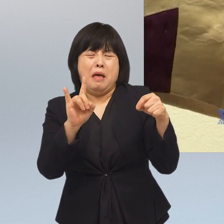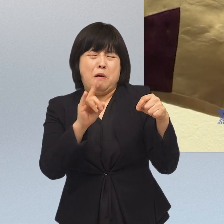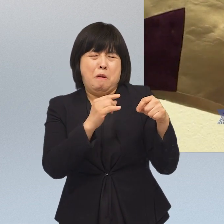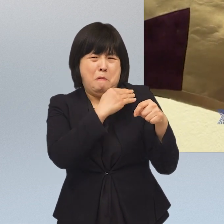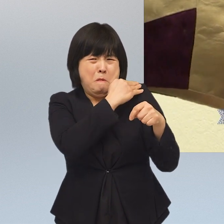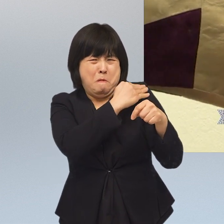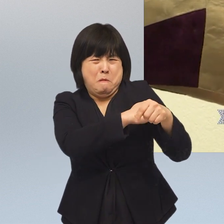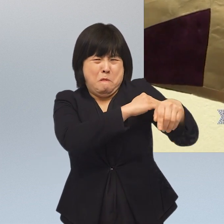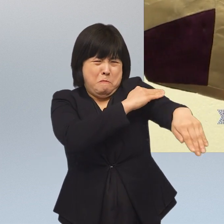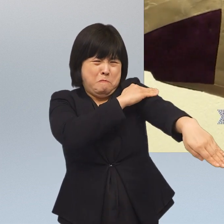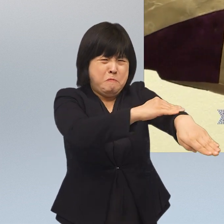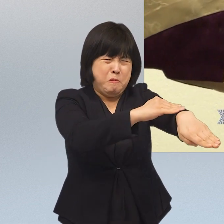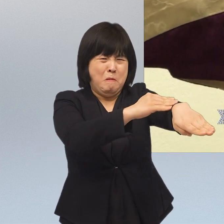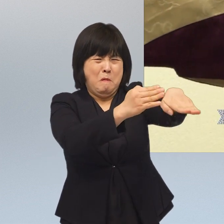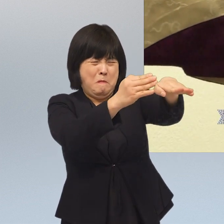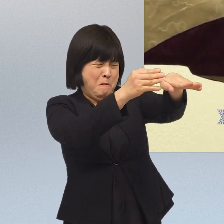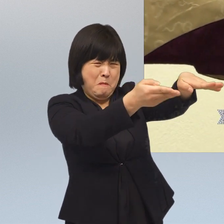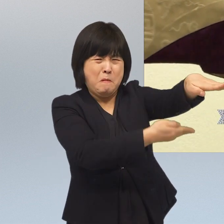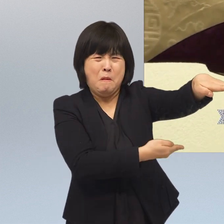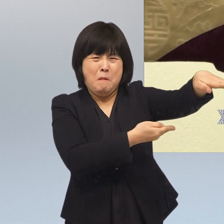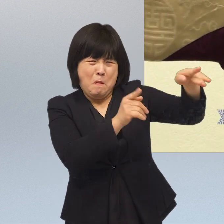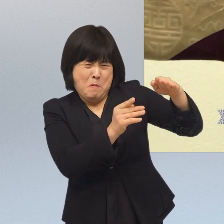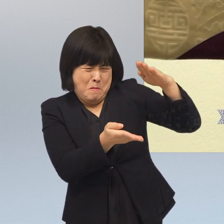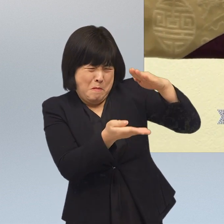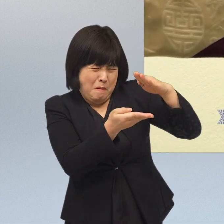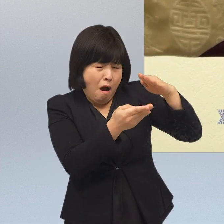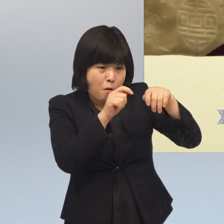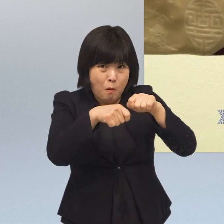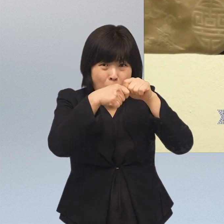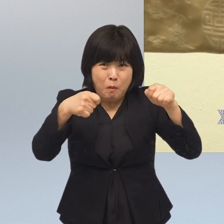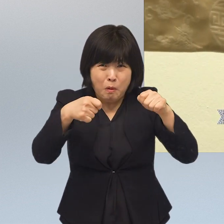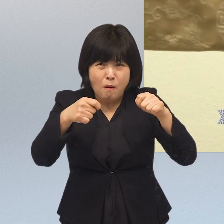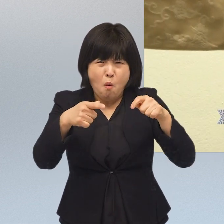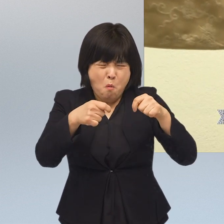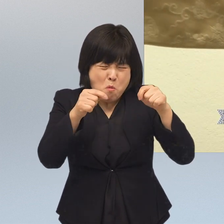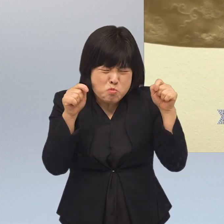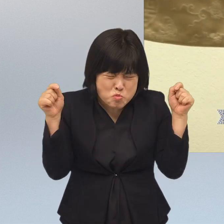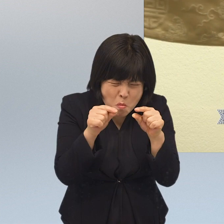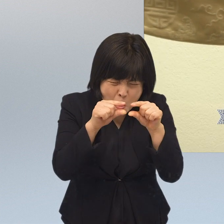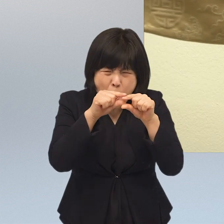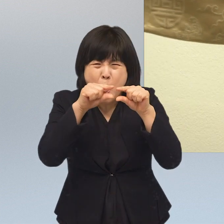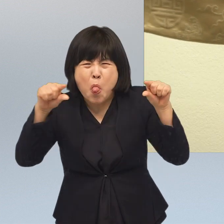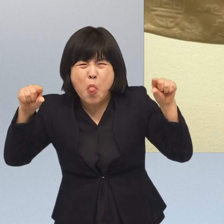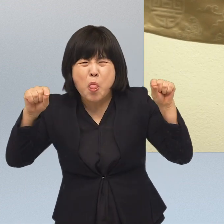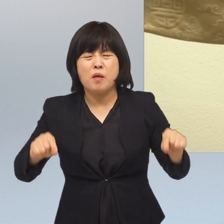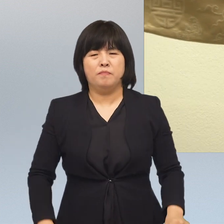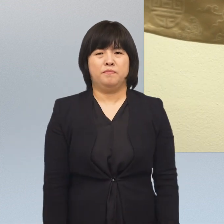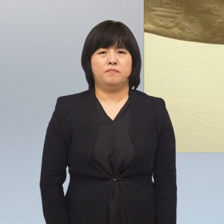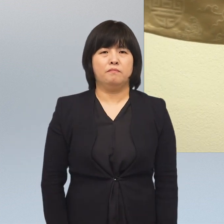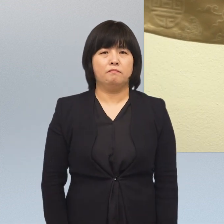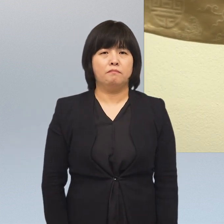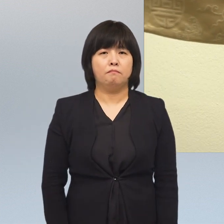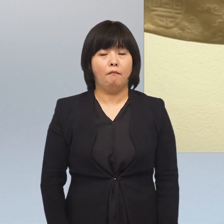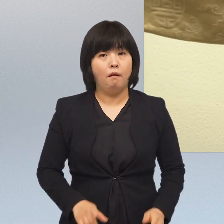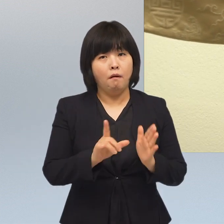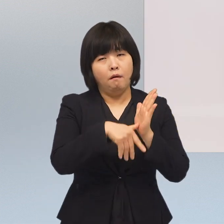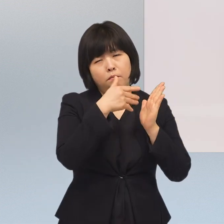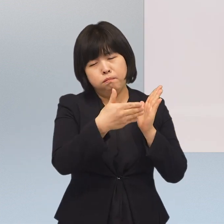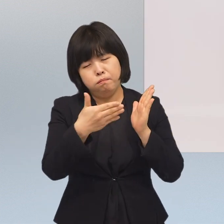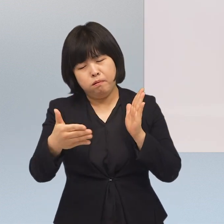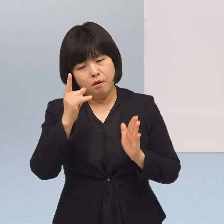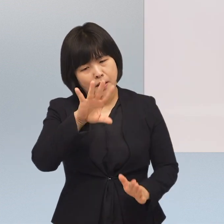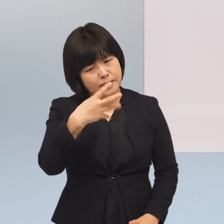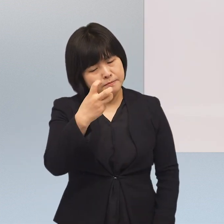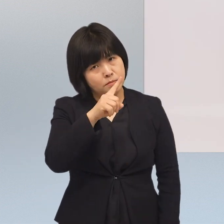짧고, 이 베레라고 하는 여기 이 소매의 선도 거의 직선에 가까운 그러한 모습도 보여주고, 고름도 매우 좁고 짧습니다. 그런데